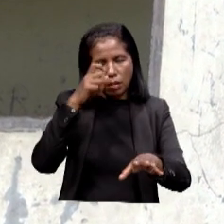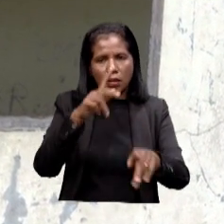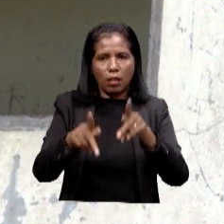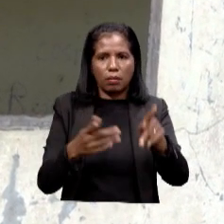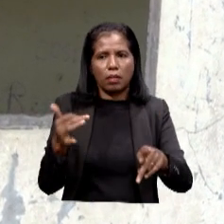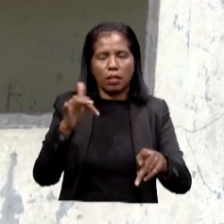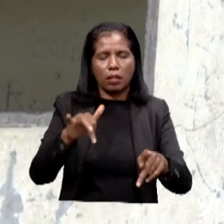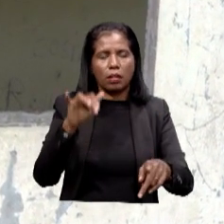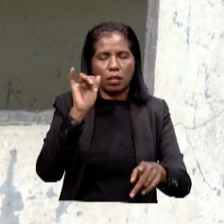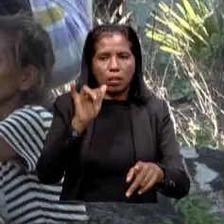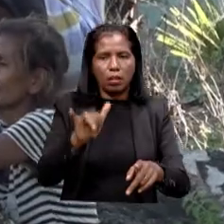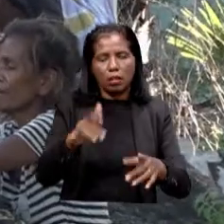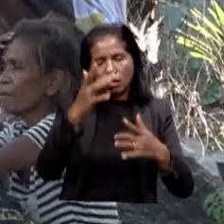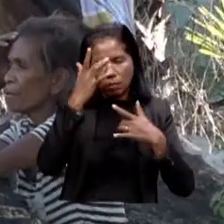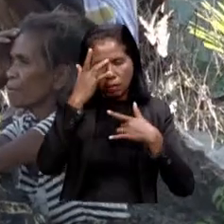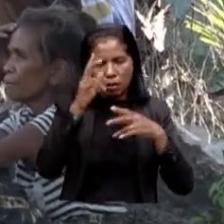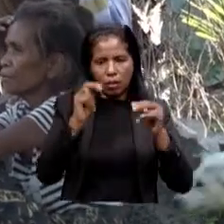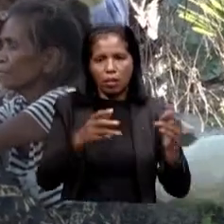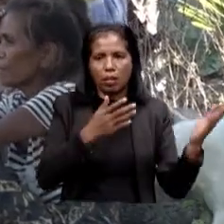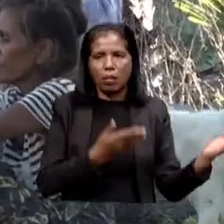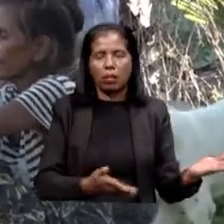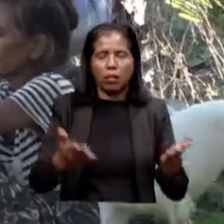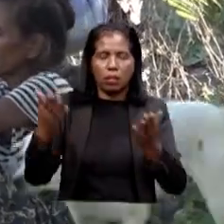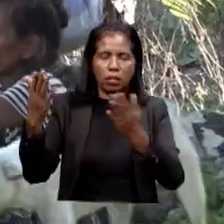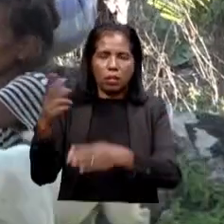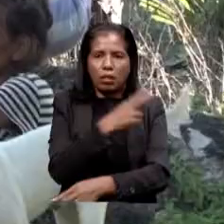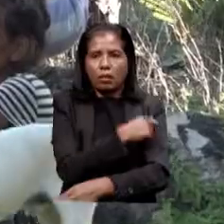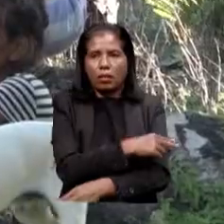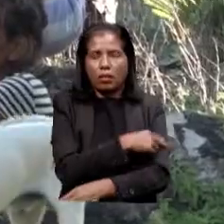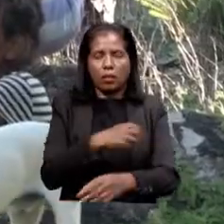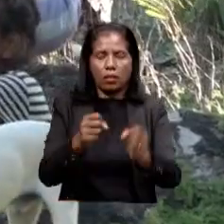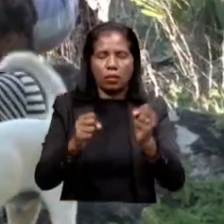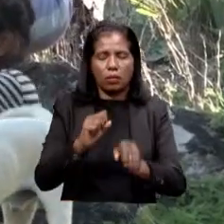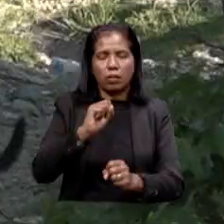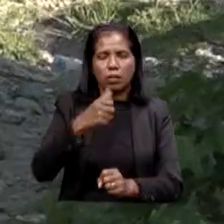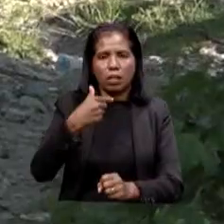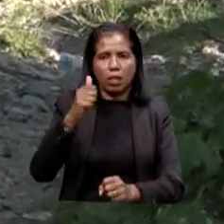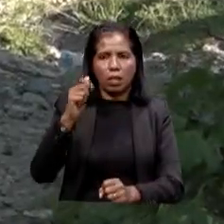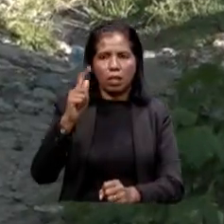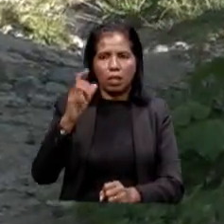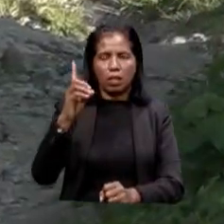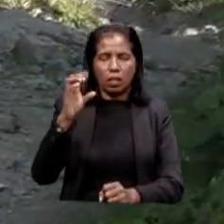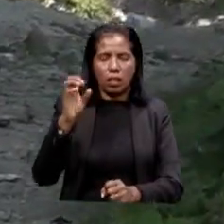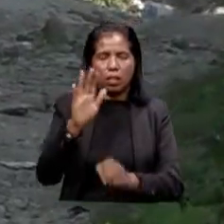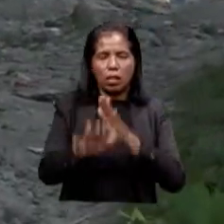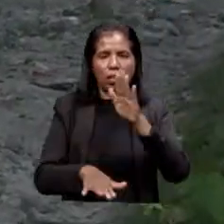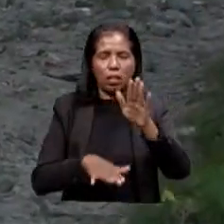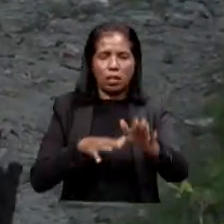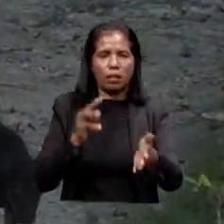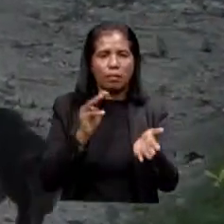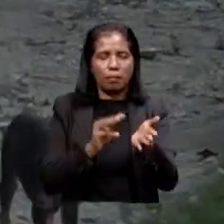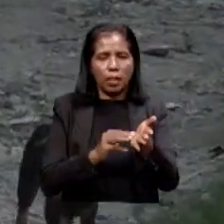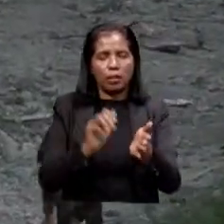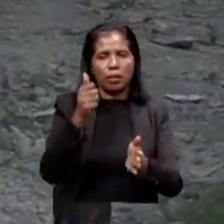sira banhira hetan moras tem ke lore ba centro Saudi ia suku sagadati no nunira holau ain quase kilometro